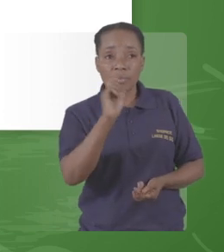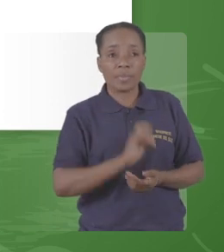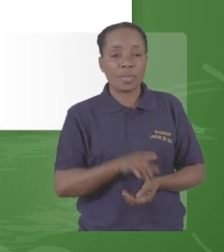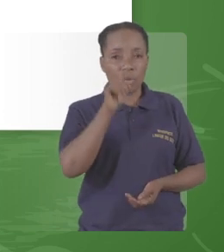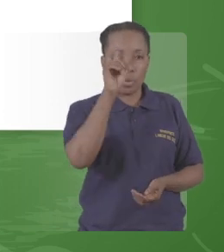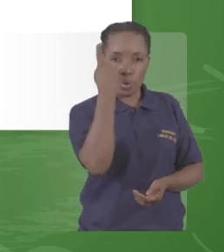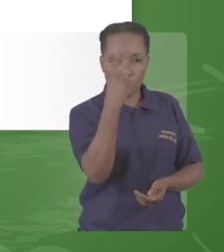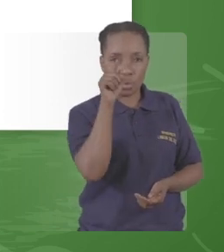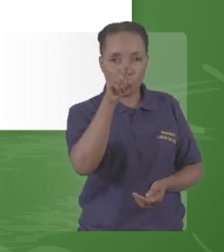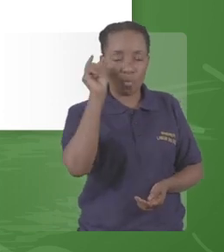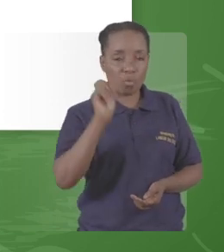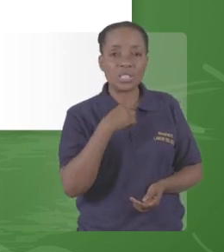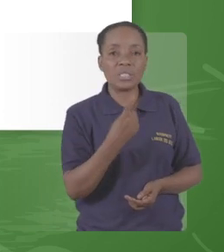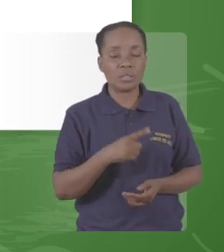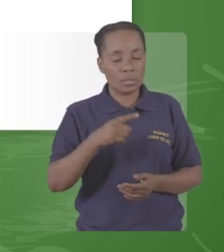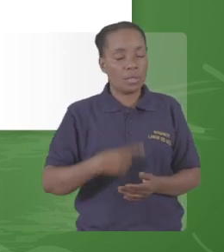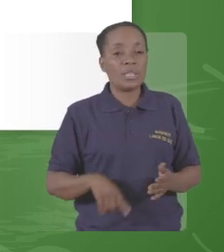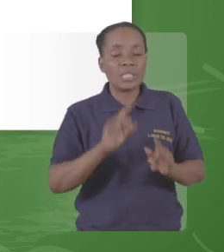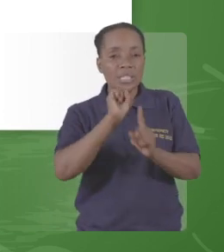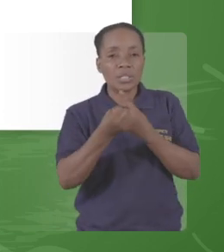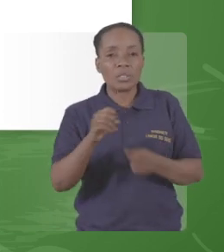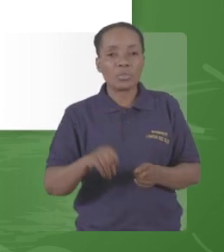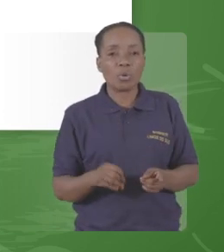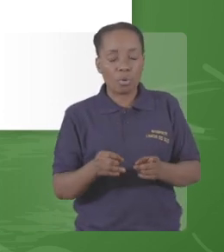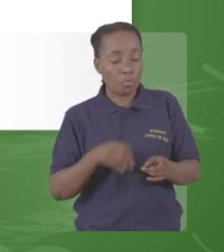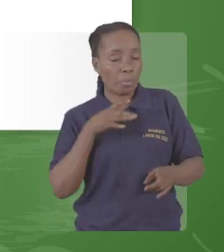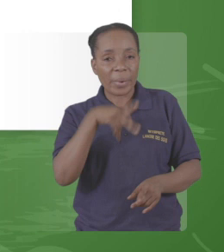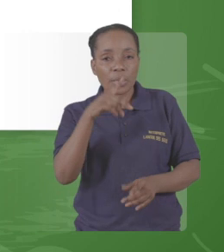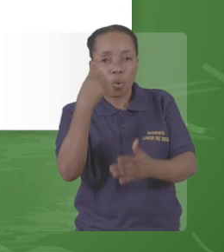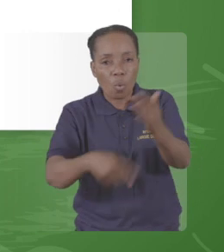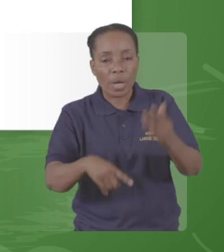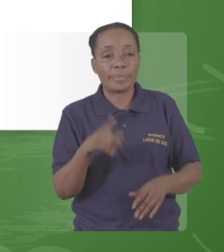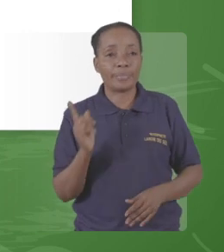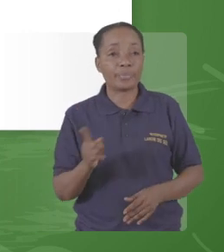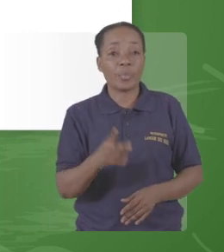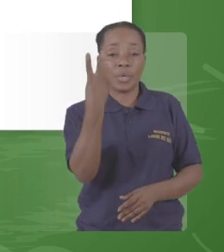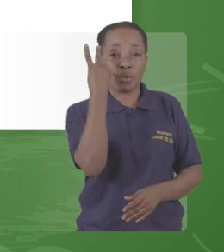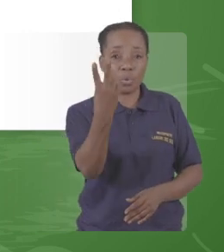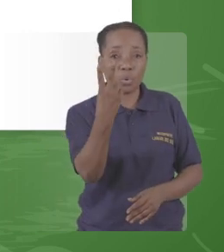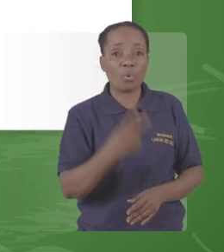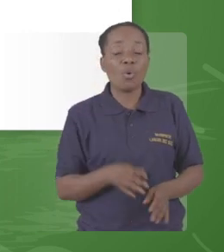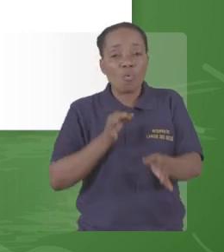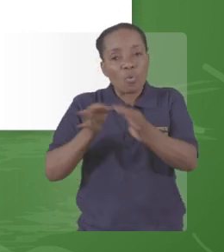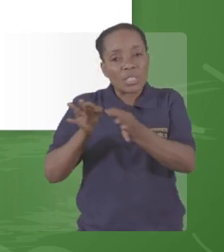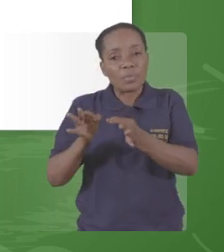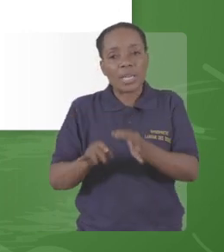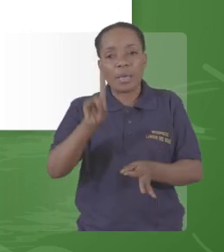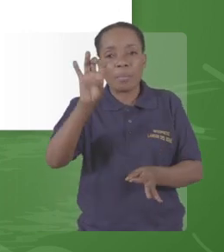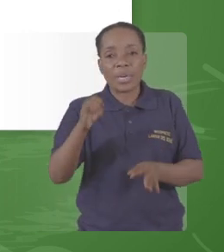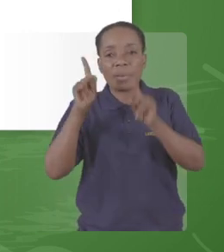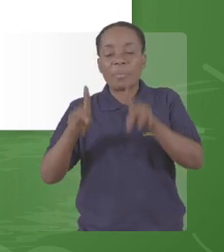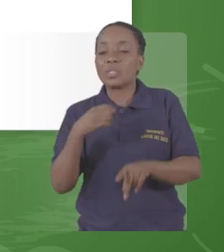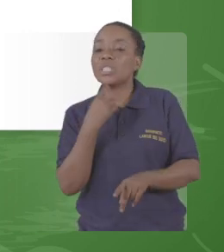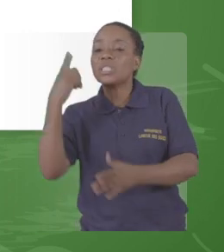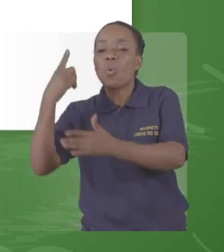il s'agit dans cette situation. 2. Explique les propos du premier intervenant. La